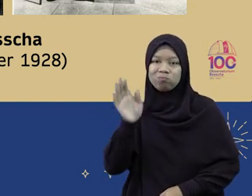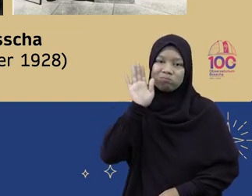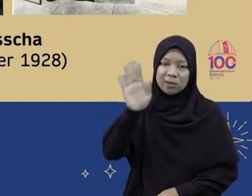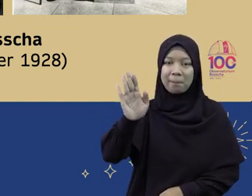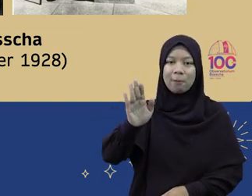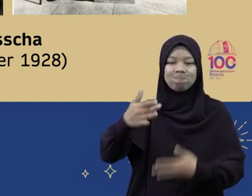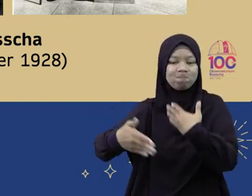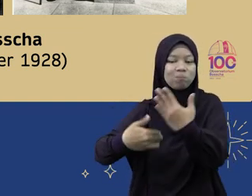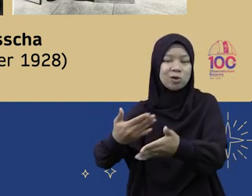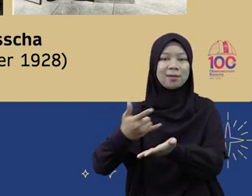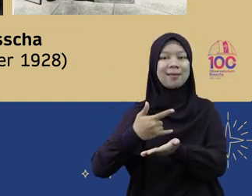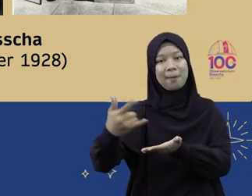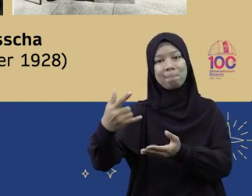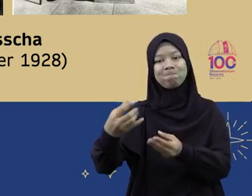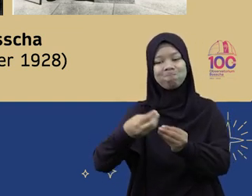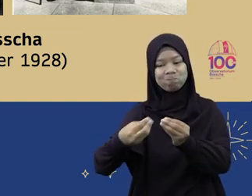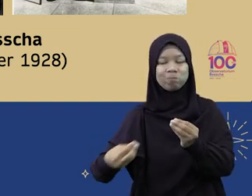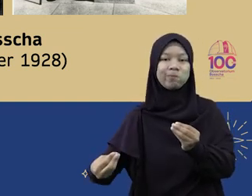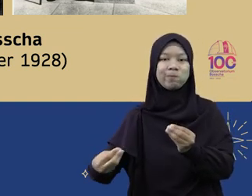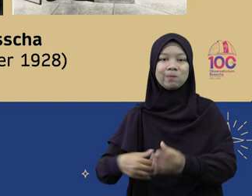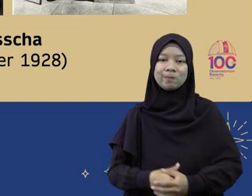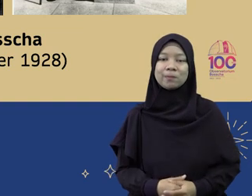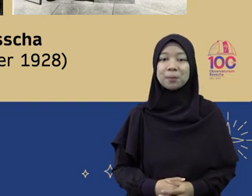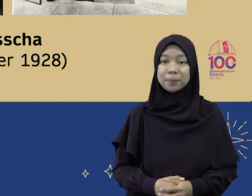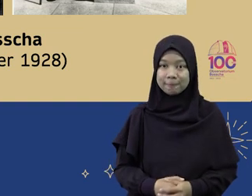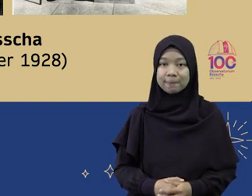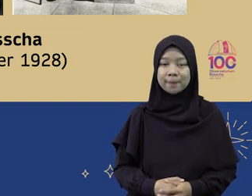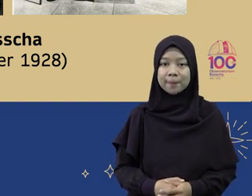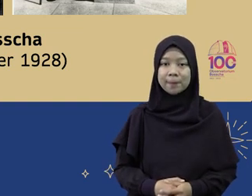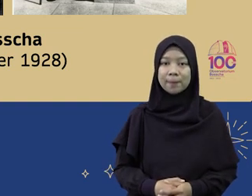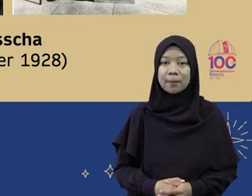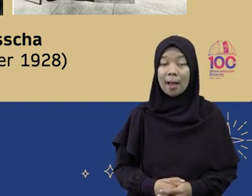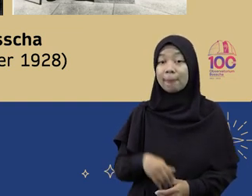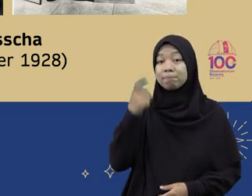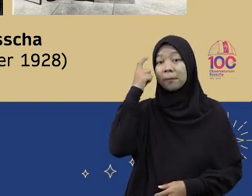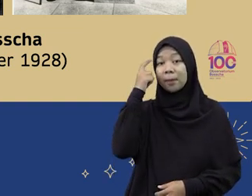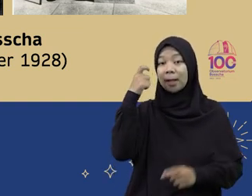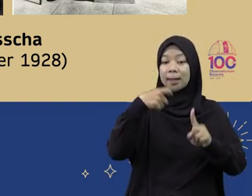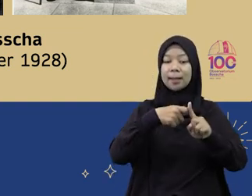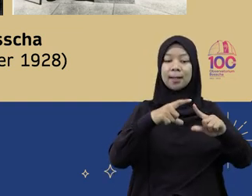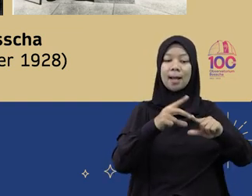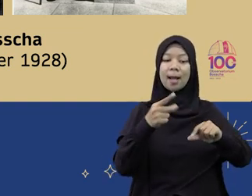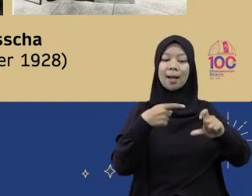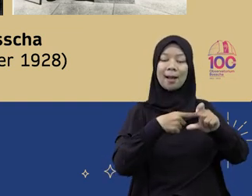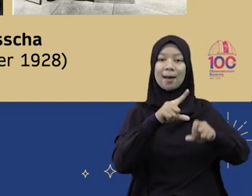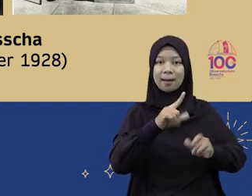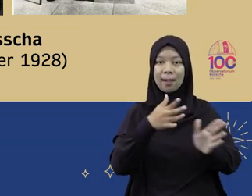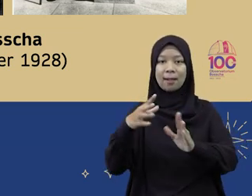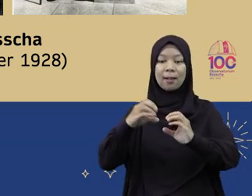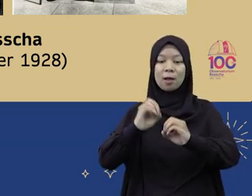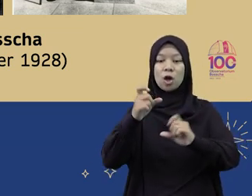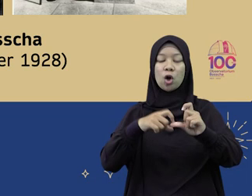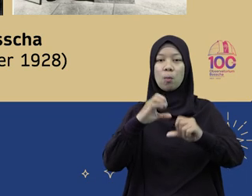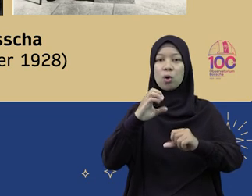ini oleh adik-adik kita semua pemikiran karo bosha memilih